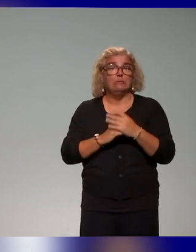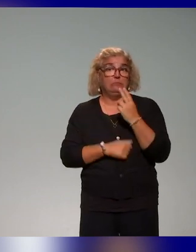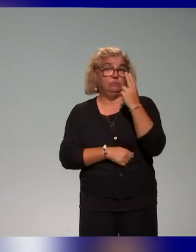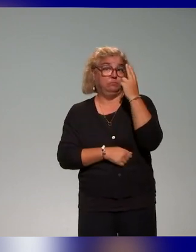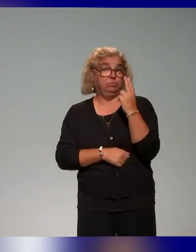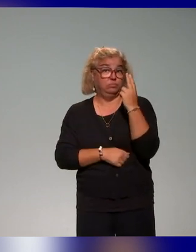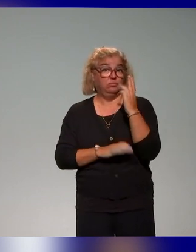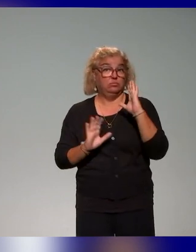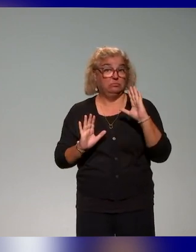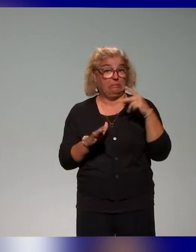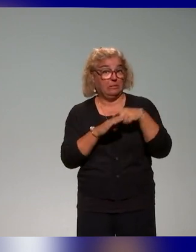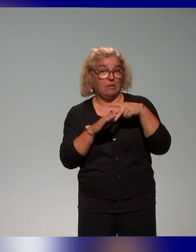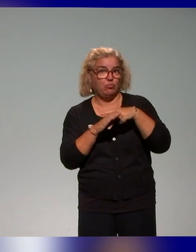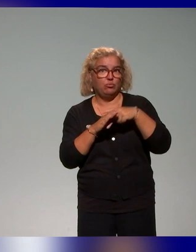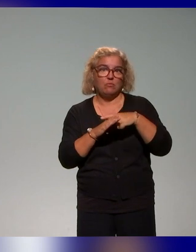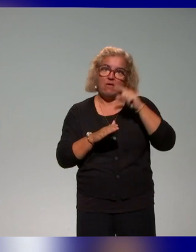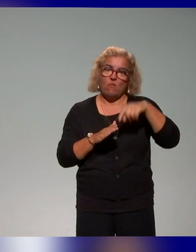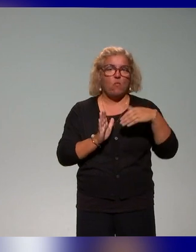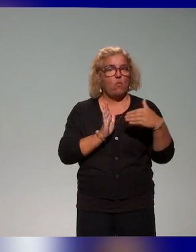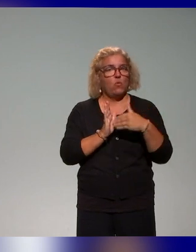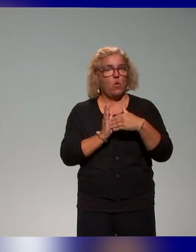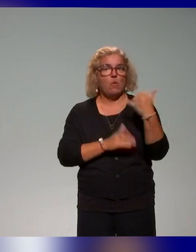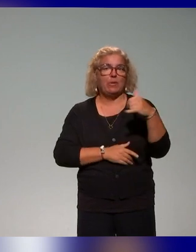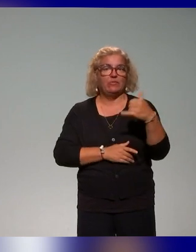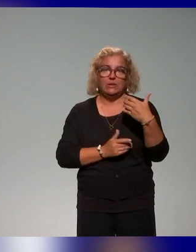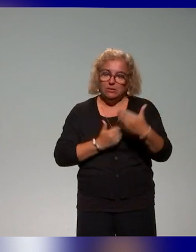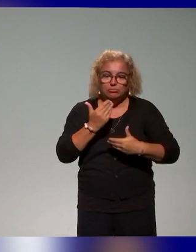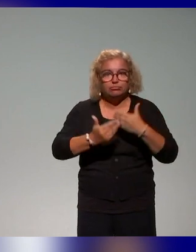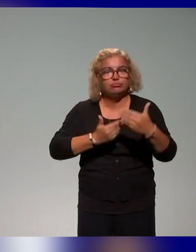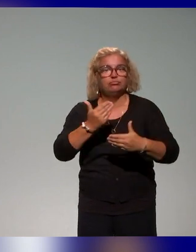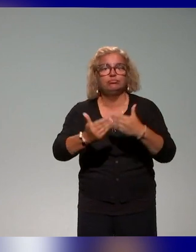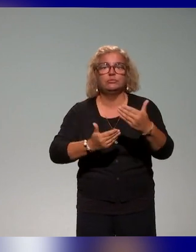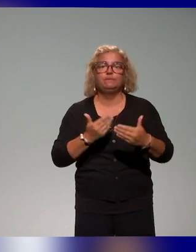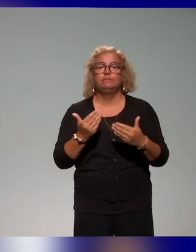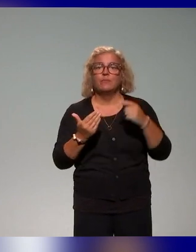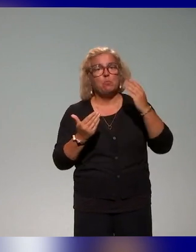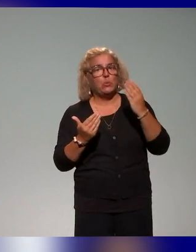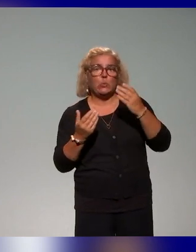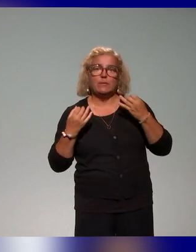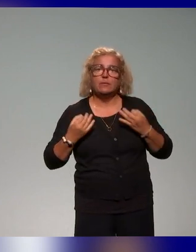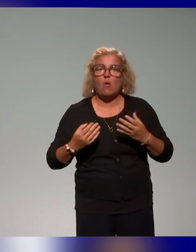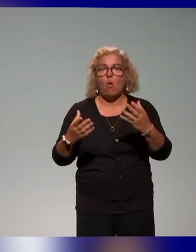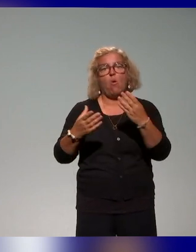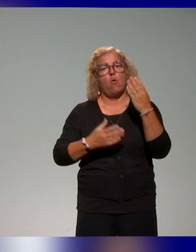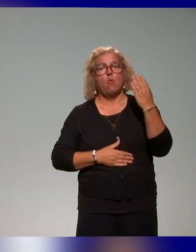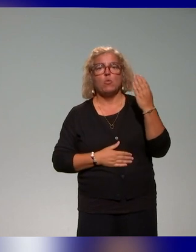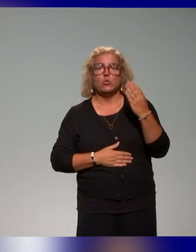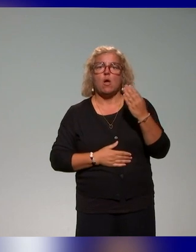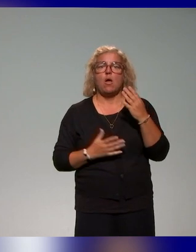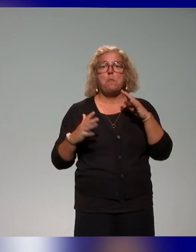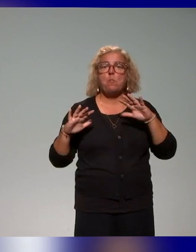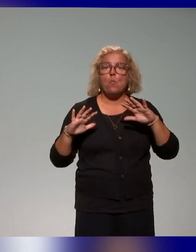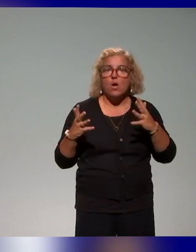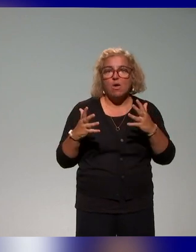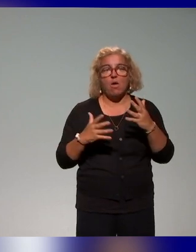amorcer la pompe, mais il faut encore un petit peu de temps et de moyens pour qu'on